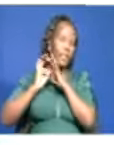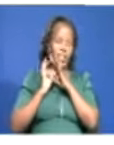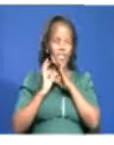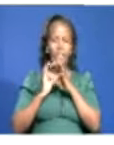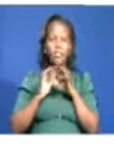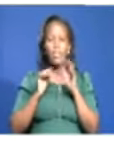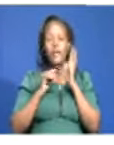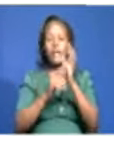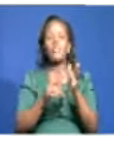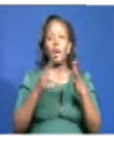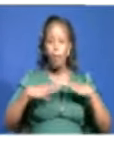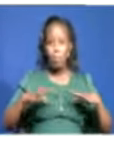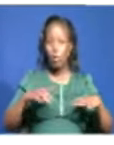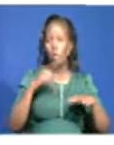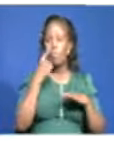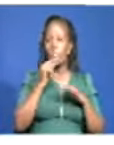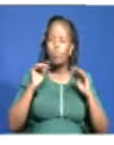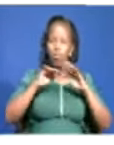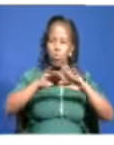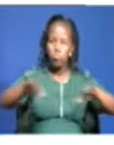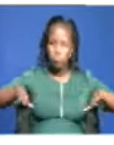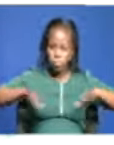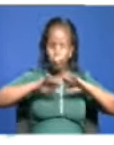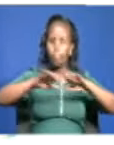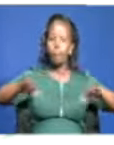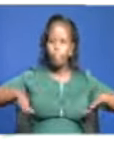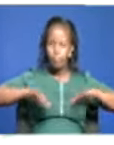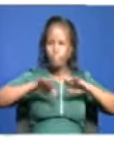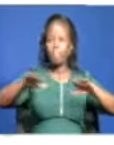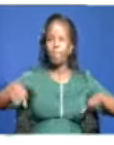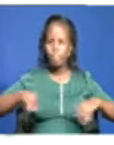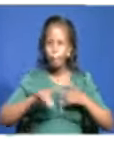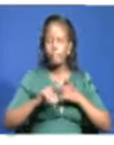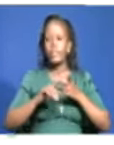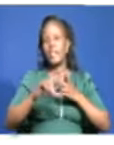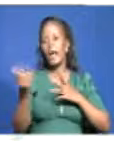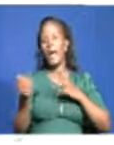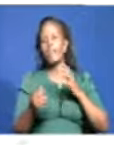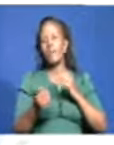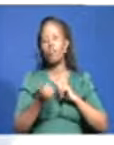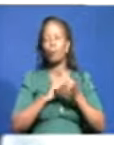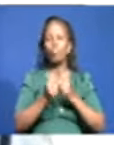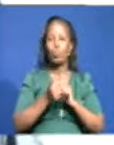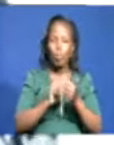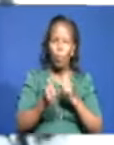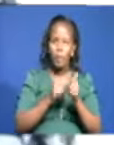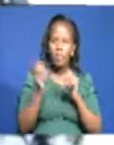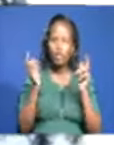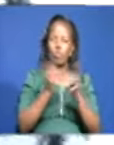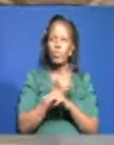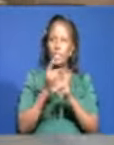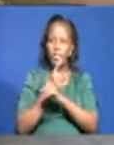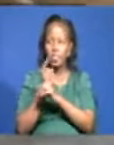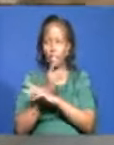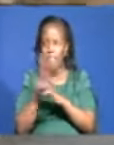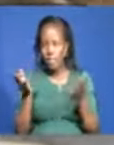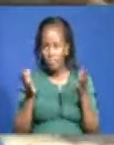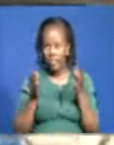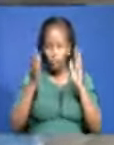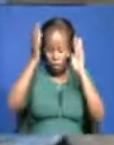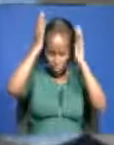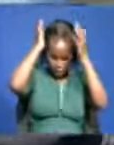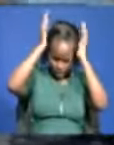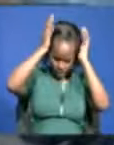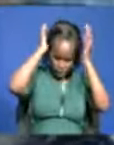wenye kuogelea, wenye majahazi, mashindano kwenye mambo ya mashindano ya punda.